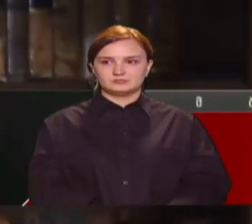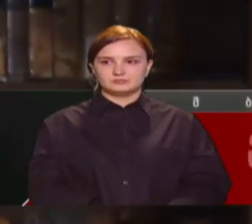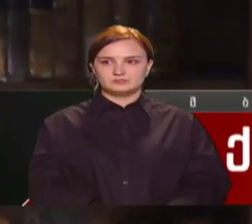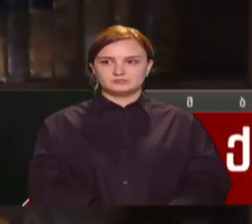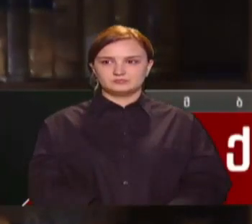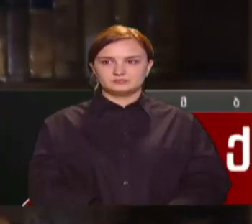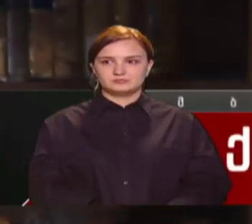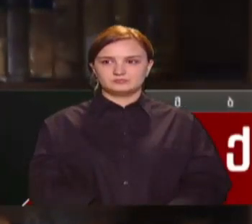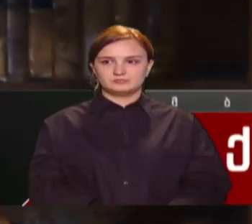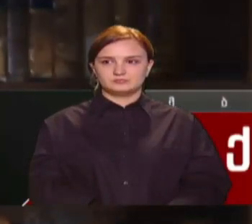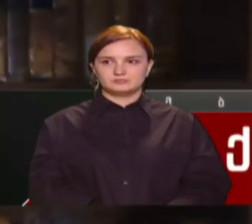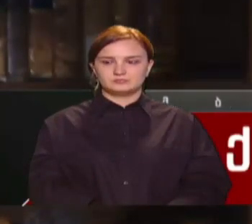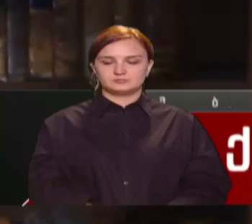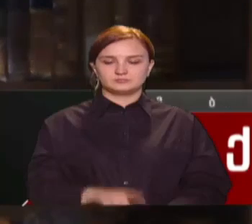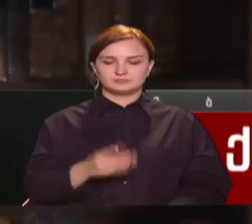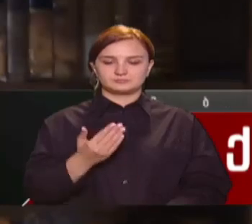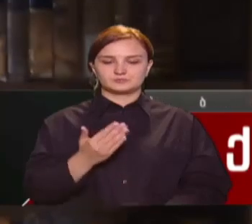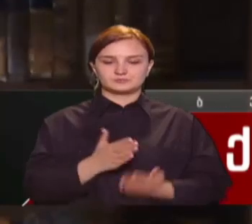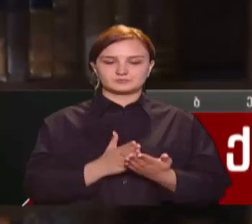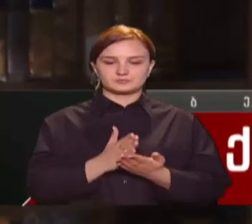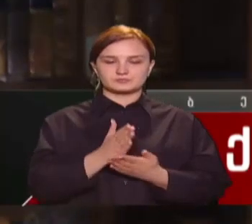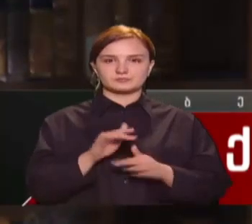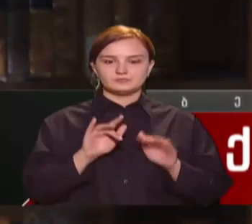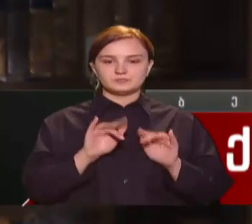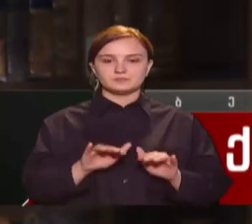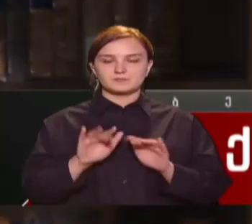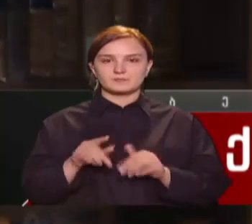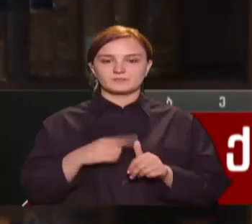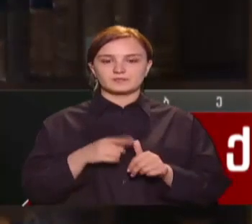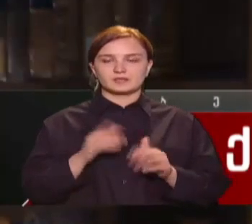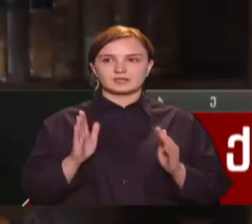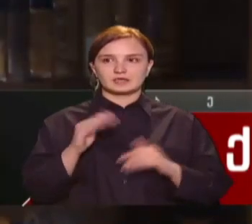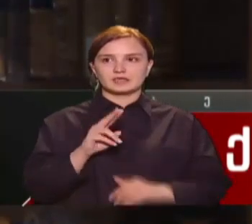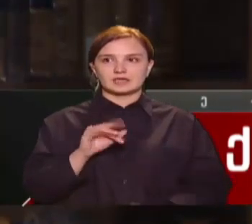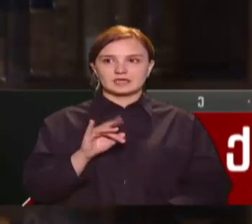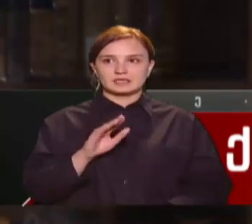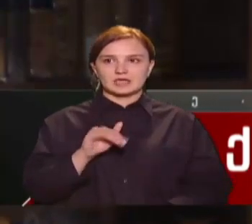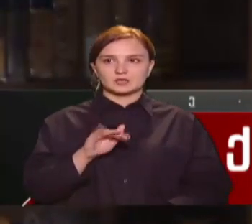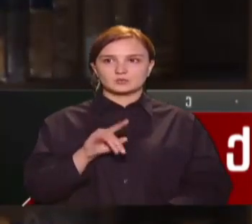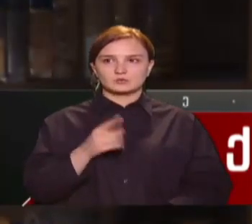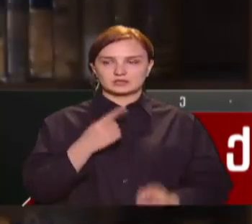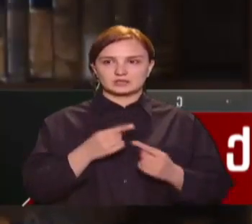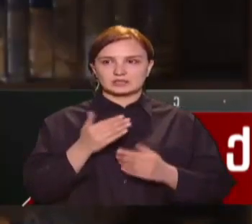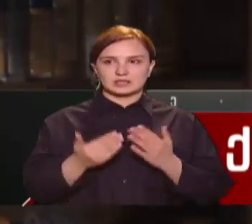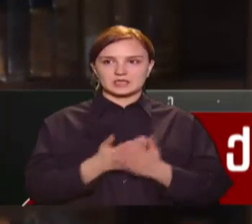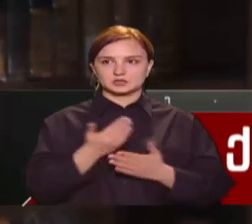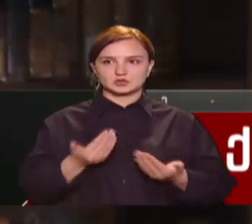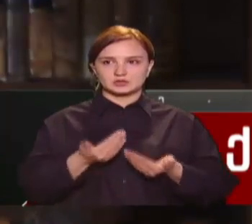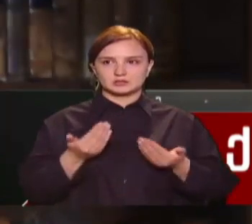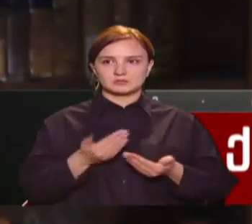გენიალური დარგის თუ საქმის კარიკატურა რო ქვია, ამის გაცოცხლება, ბევრი